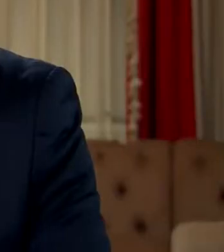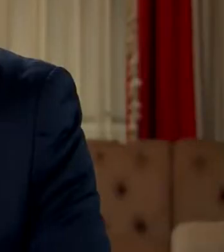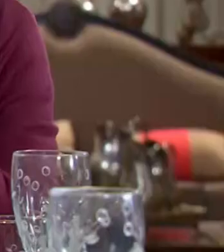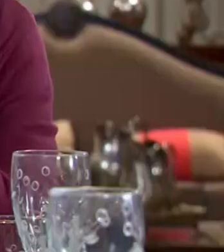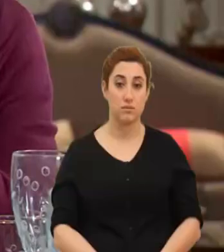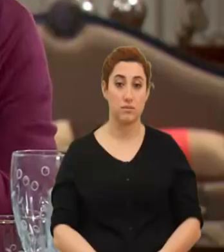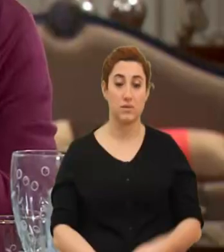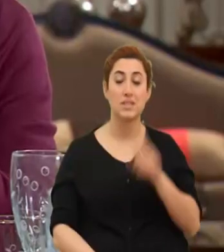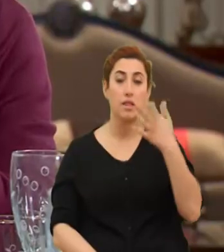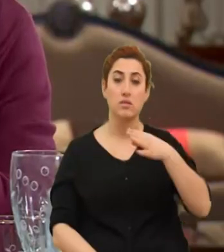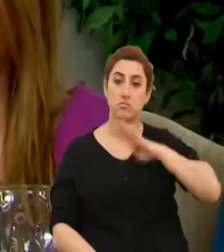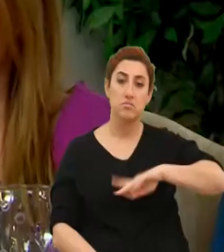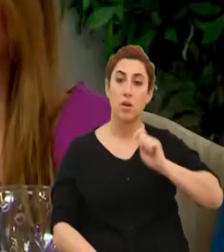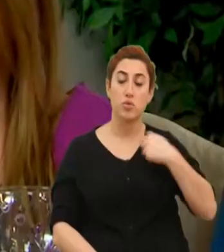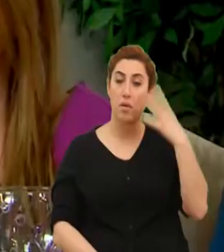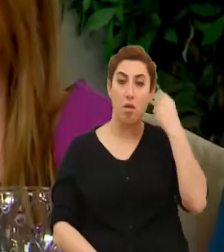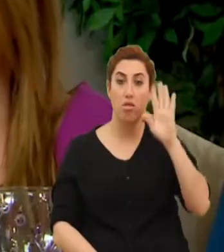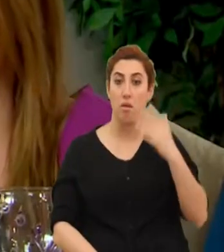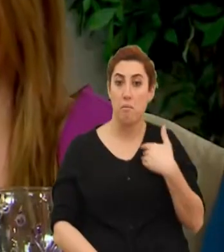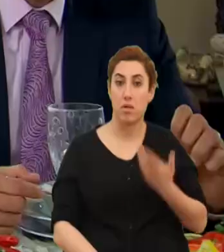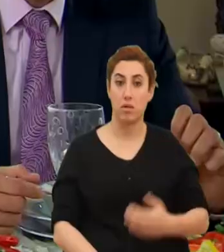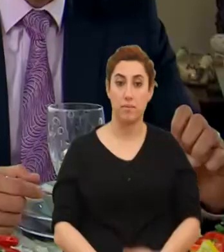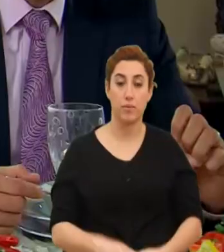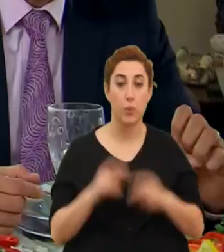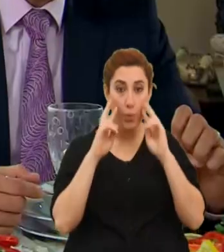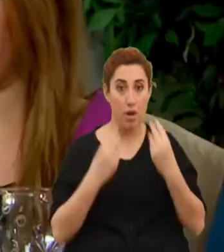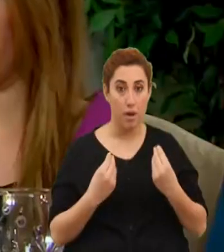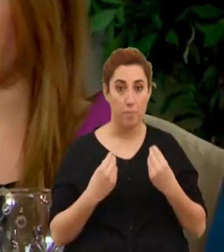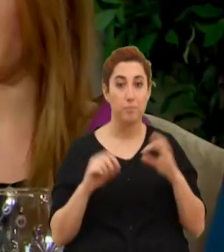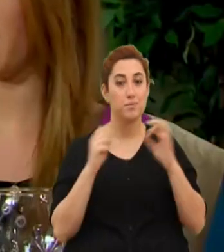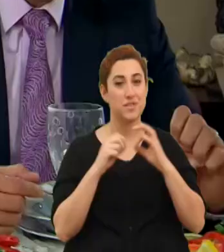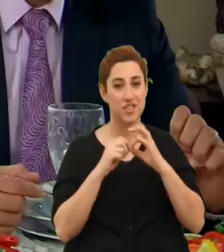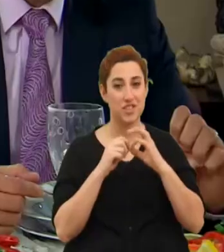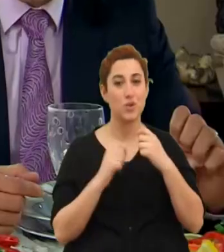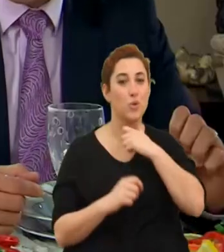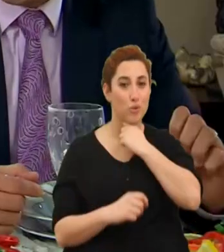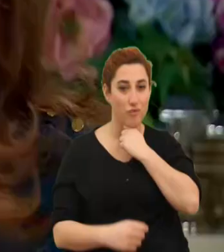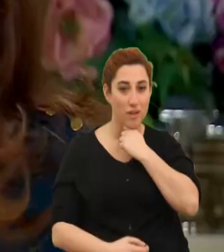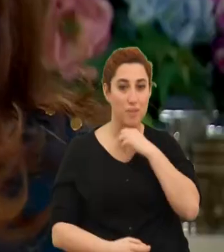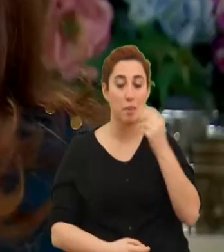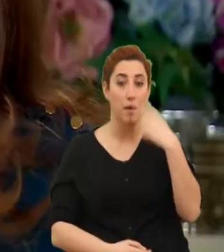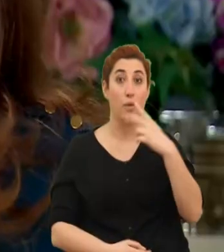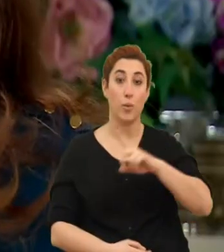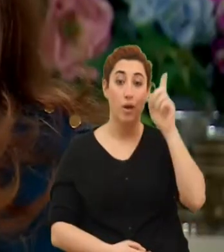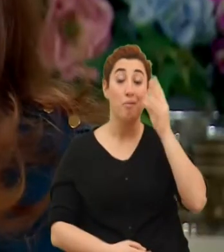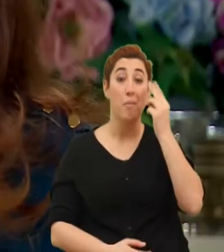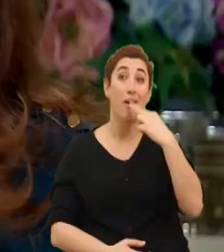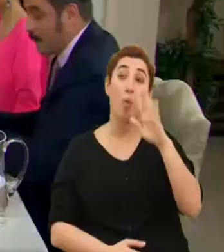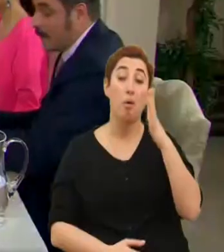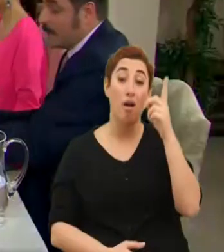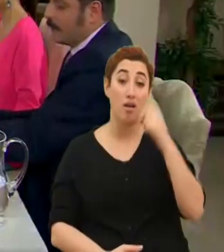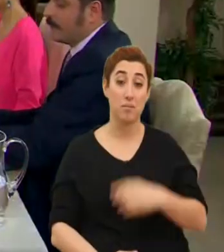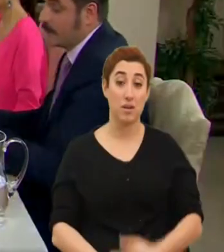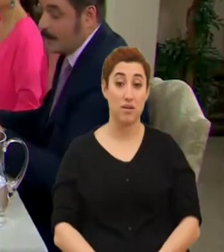E sen nasıl hazmediyorsun? Anlamış değilim yani. Rüyam. Biricik, lütfen. Ay, bebek ağlıyor